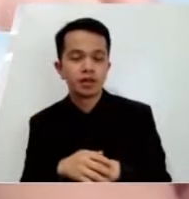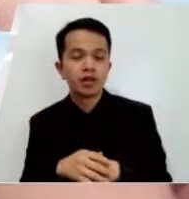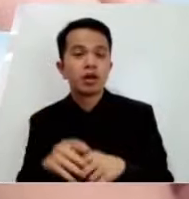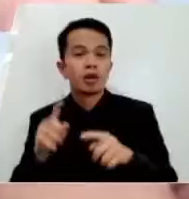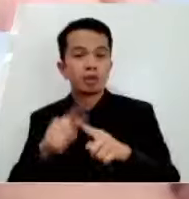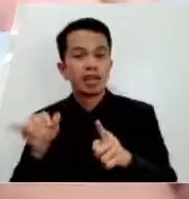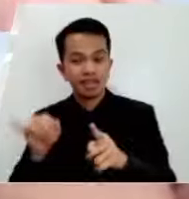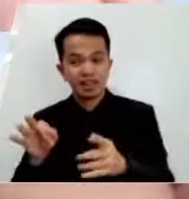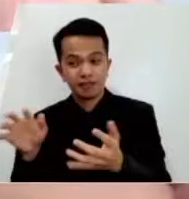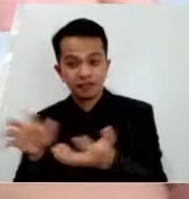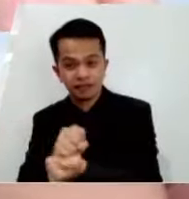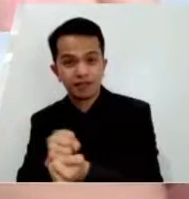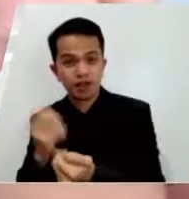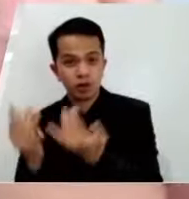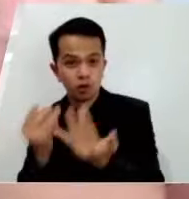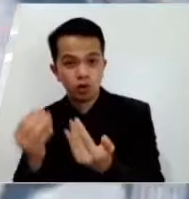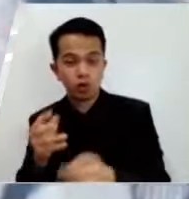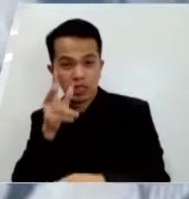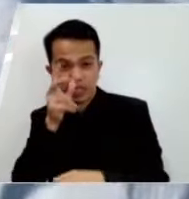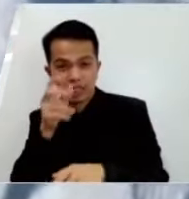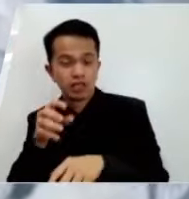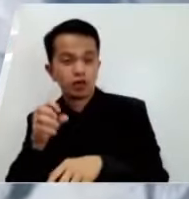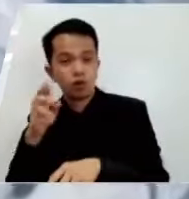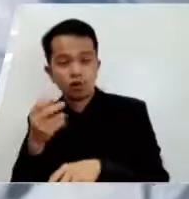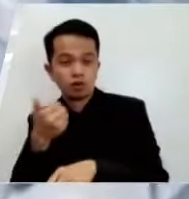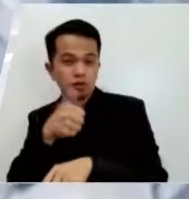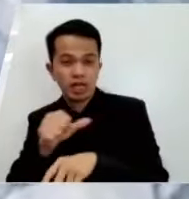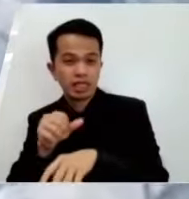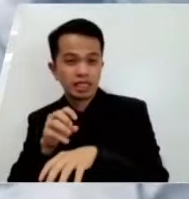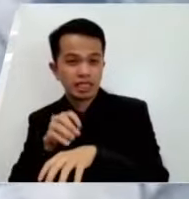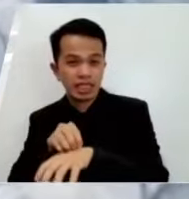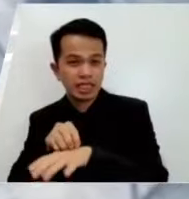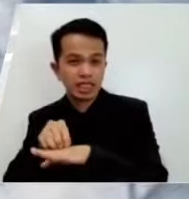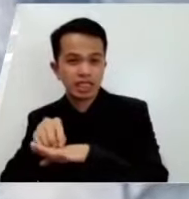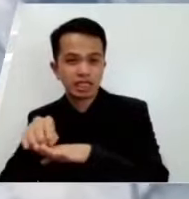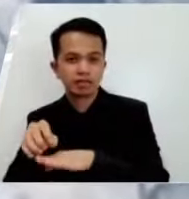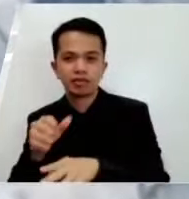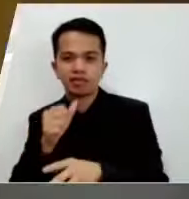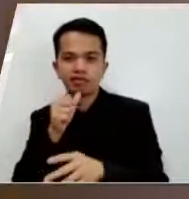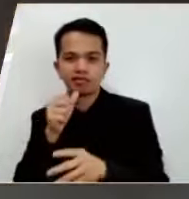apoy, insekto at iba pa na hindi naman sinadya.